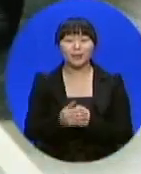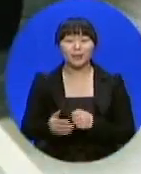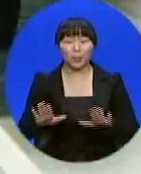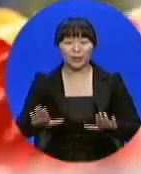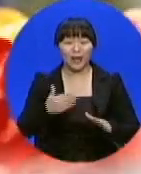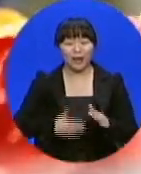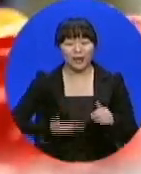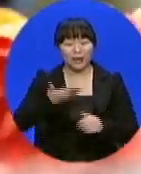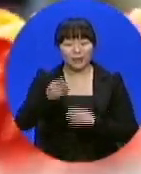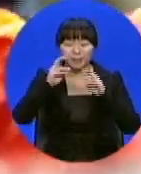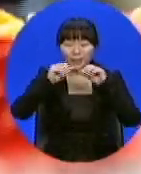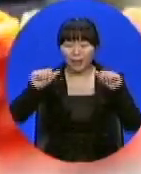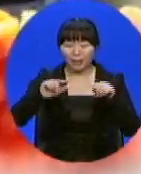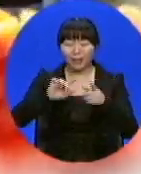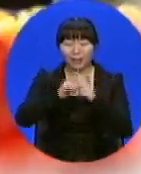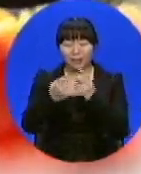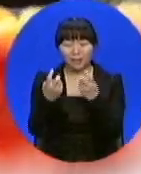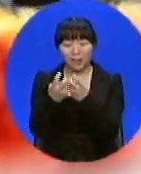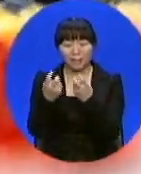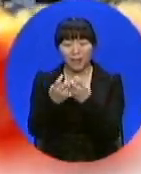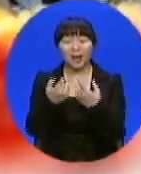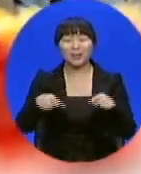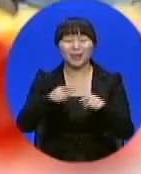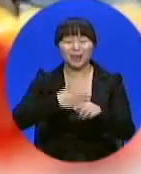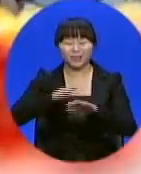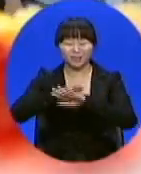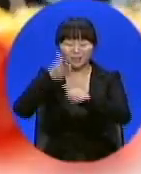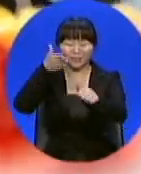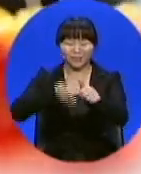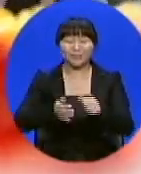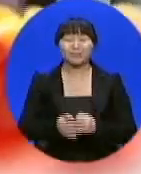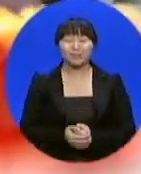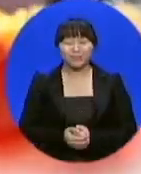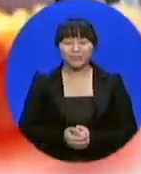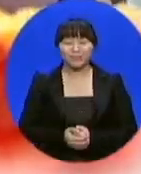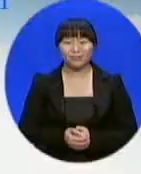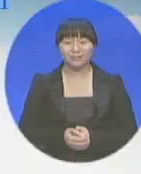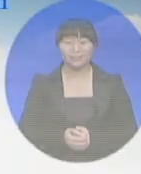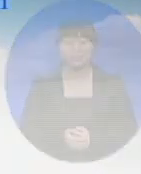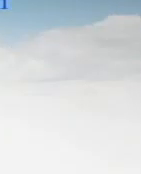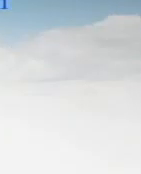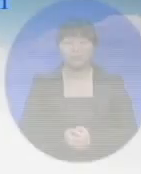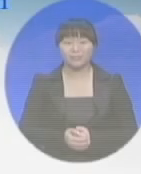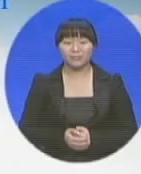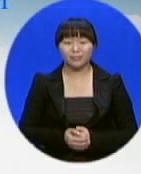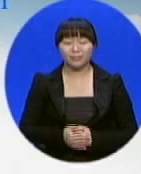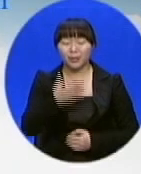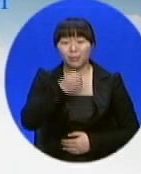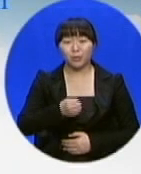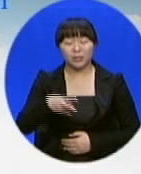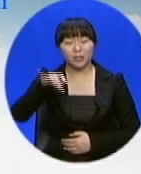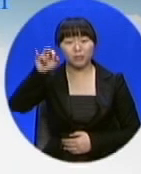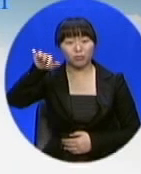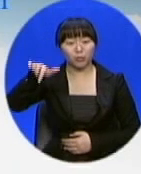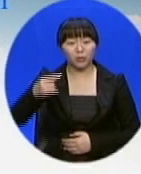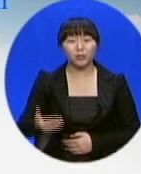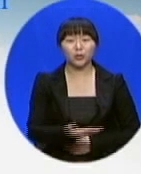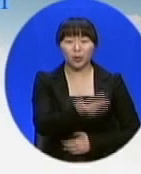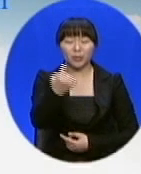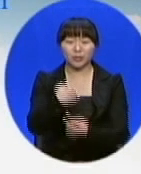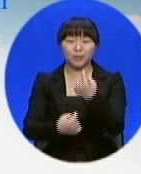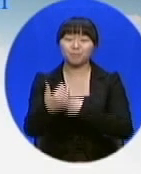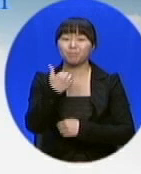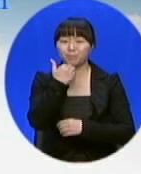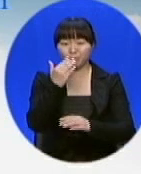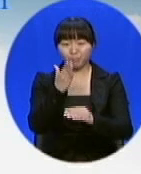알려드린 미세먼지에 대처하는 방법 함께하시길 바랍니다. 복지신문고에서는 시청자 여러분의